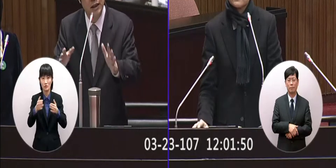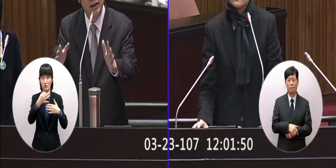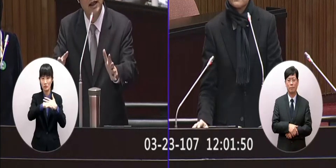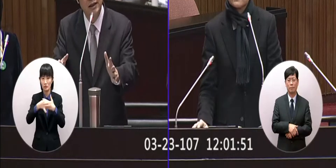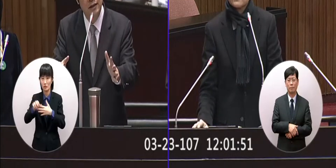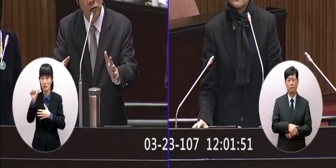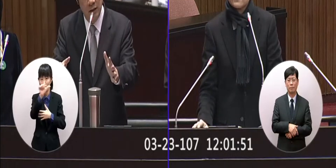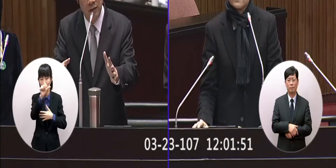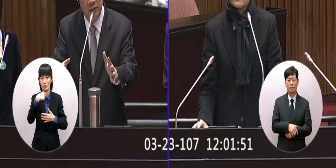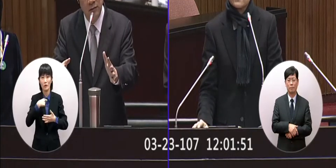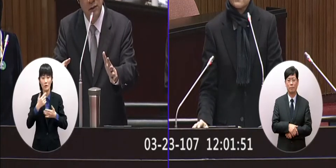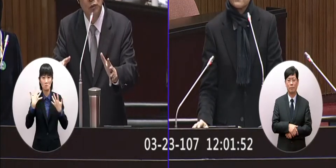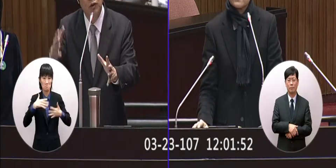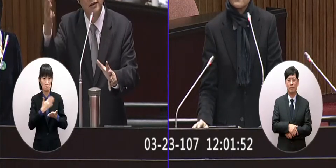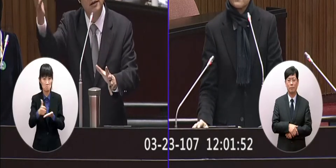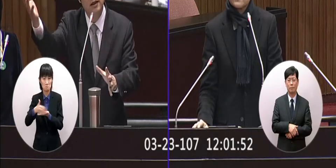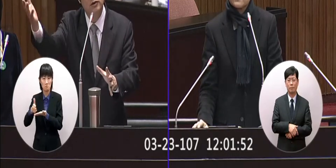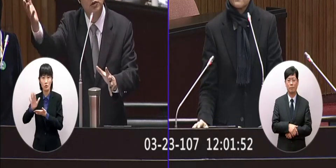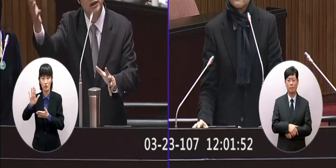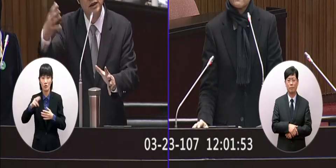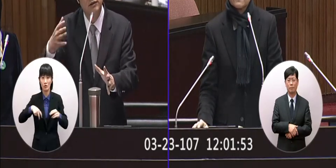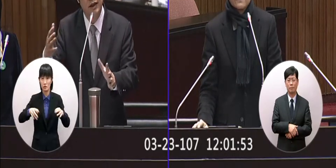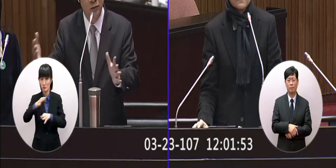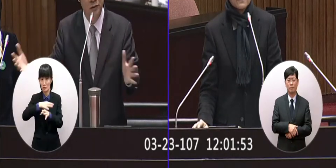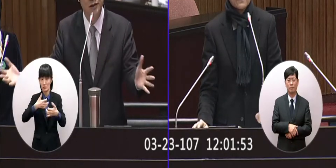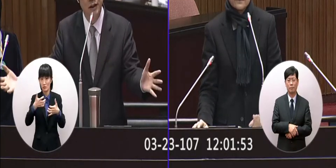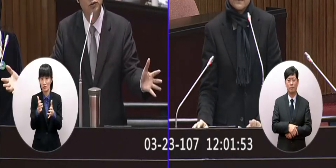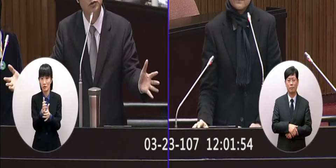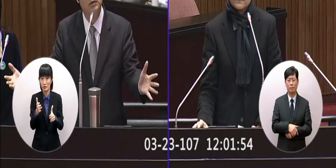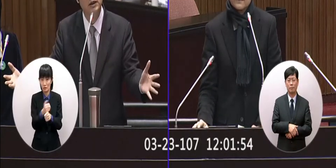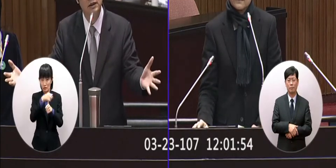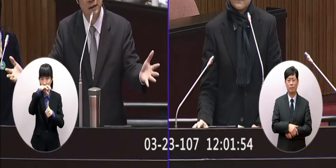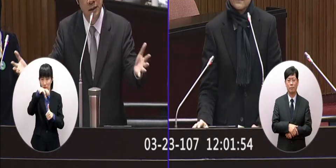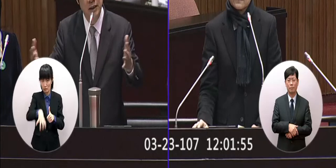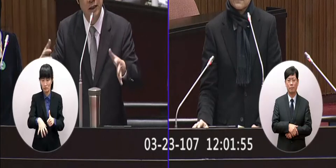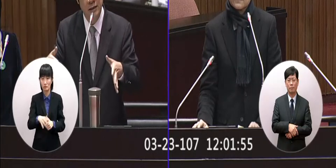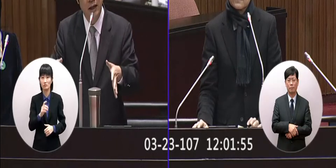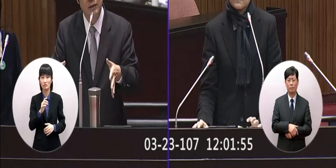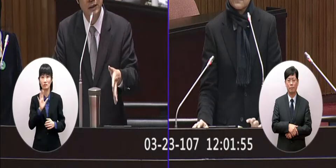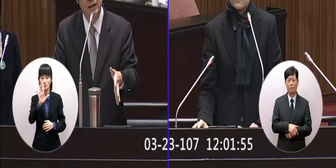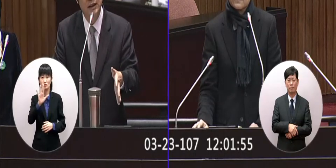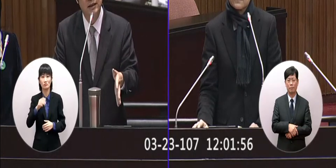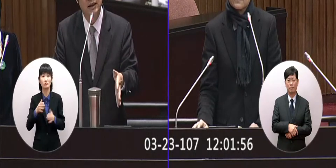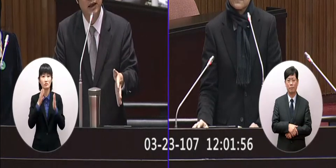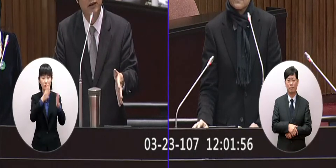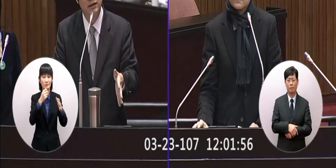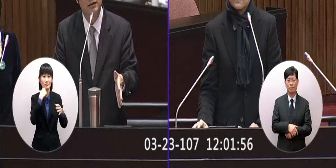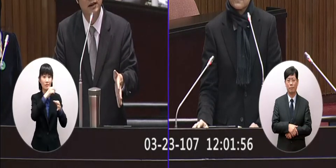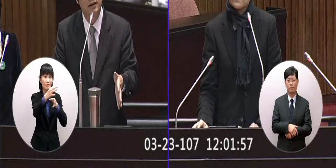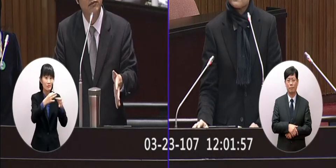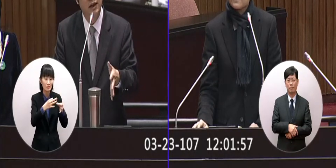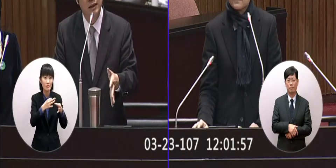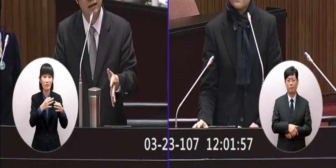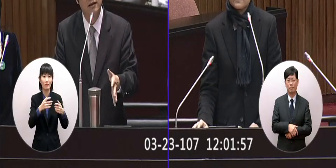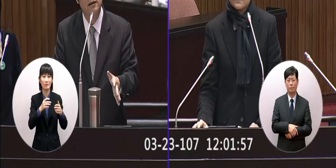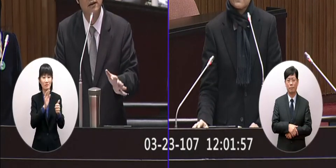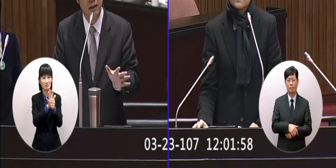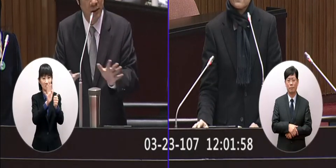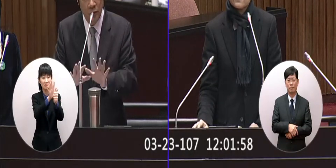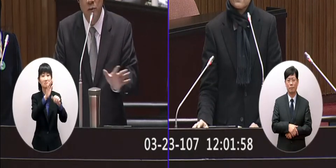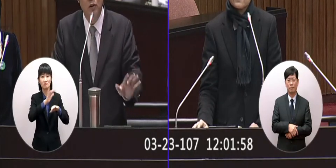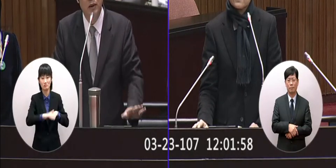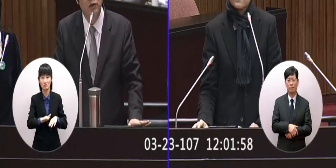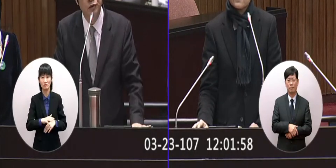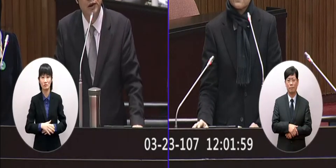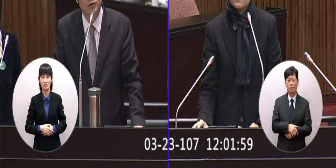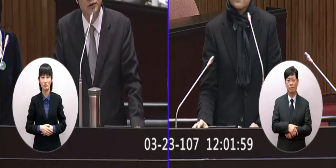济部成立单一的窗口，不管是跟国际招商或是协助企业，台湾的企业在台湾生根发展，那